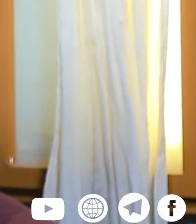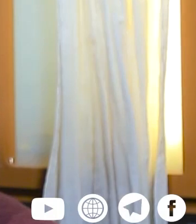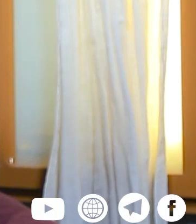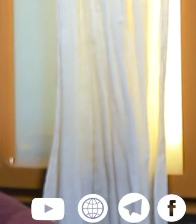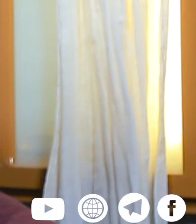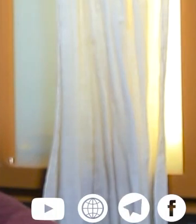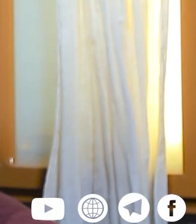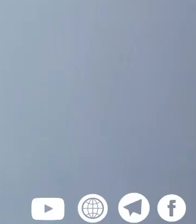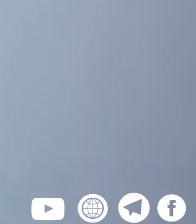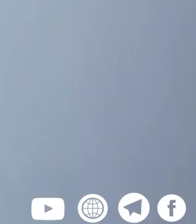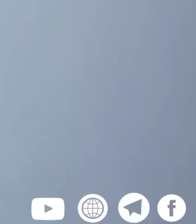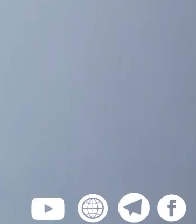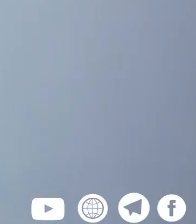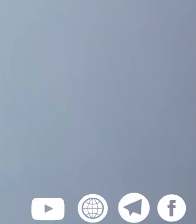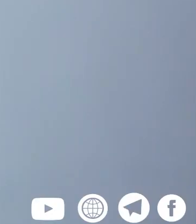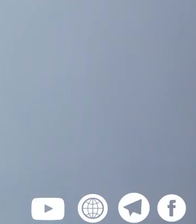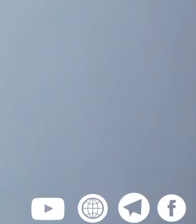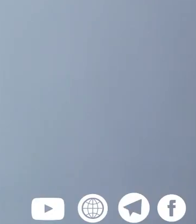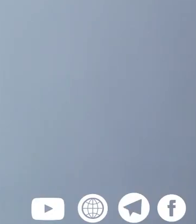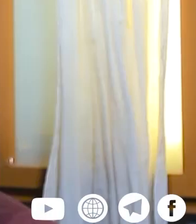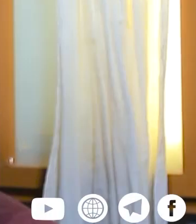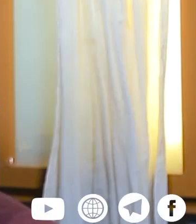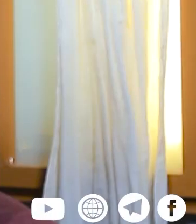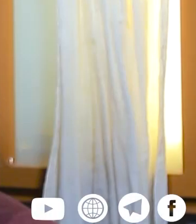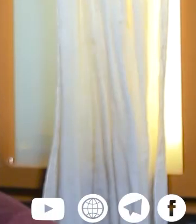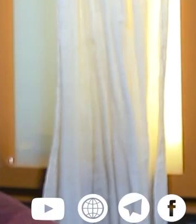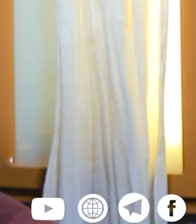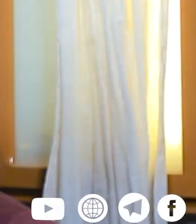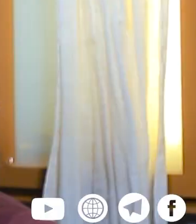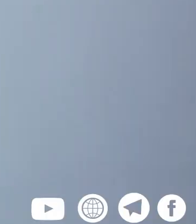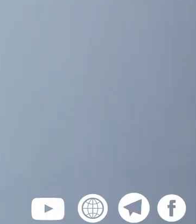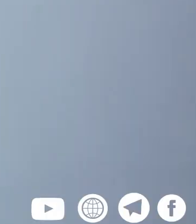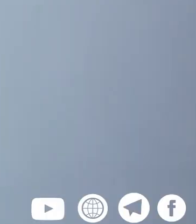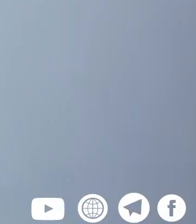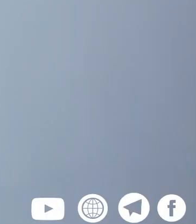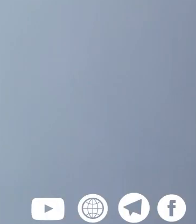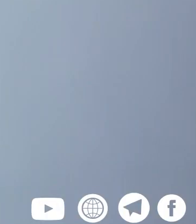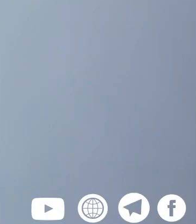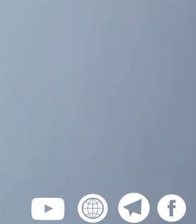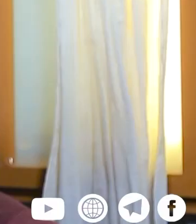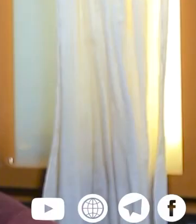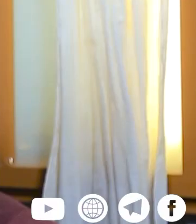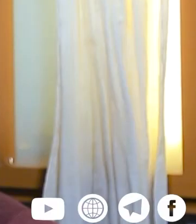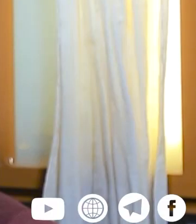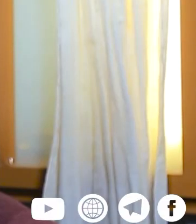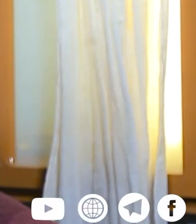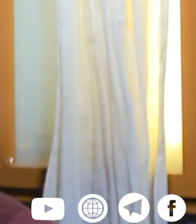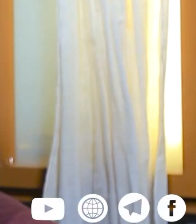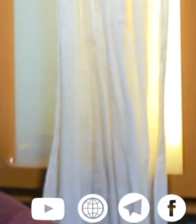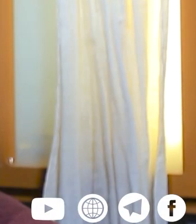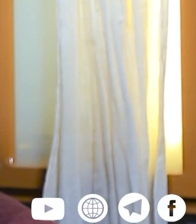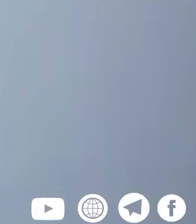ሰላም ለእናንተ ይሁን አባቶቻችንን ልንመስል ዘመን በሰጠን መንገድ ቃሉን ልናደርሳችሁ